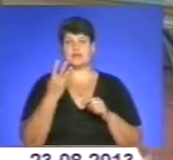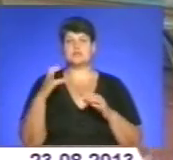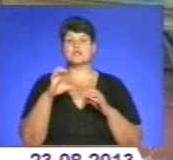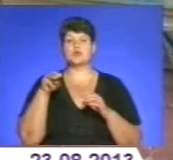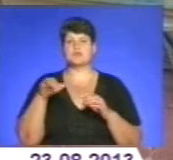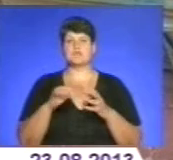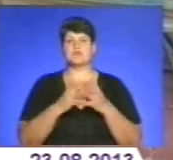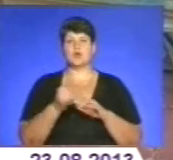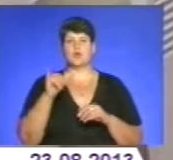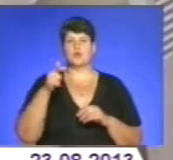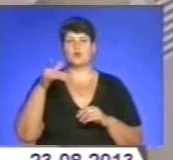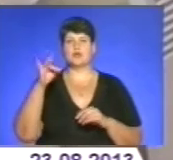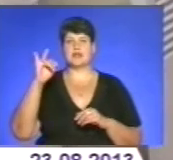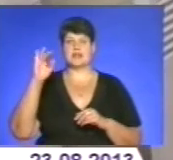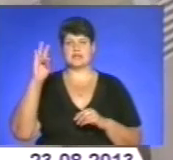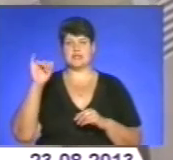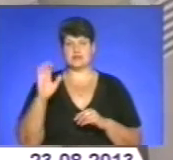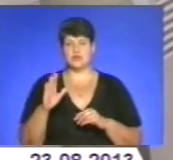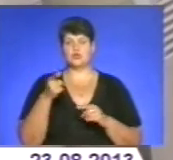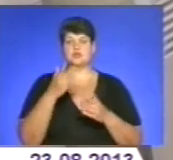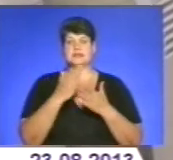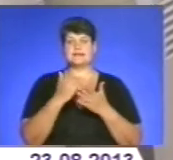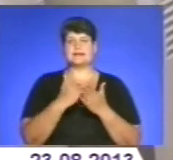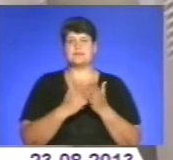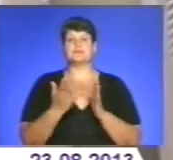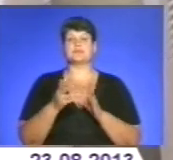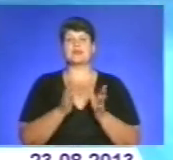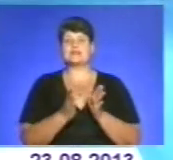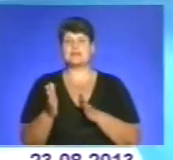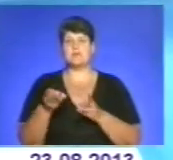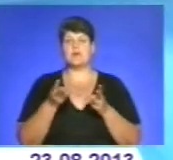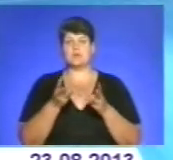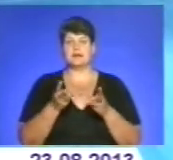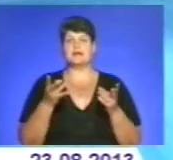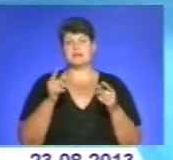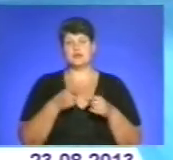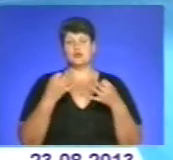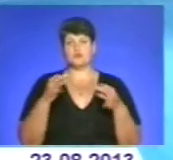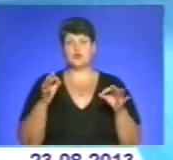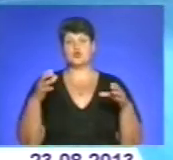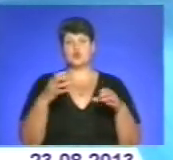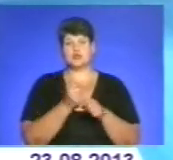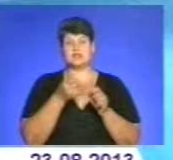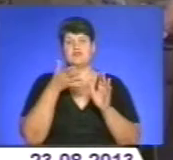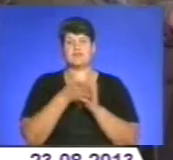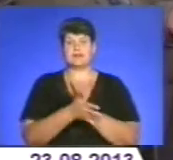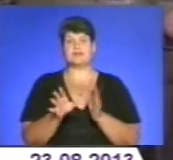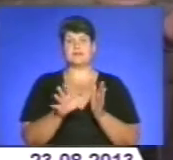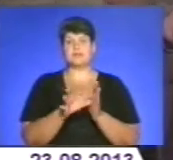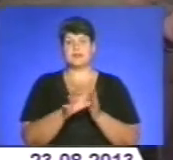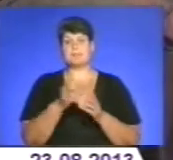Тут впроваджують систему електричного опалення. Реалізація цього проекту дозволить скоротити витрати місцевого бюджету на енергоносії